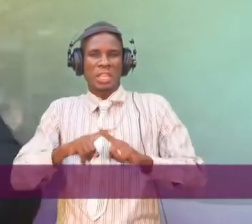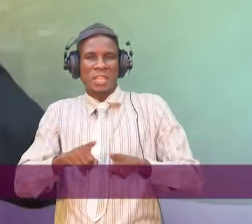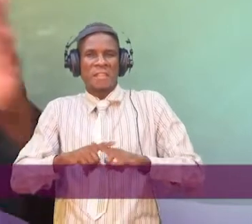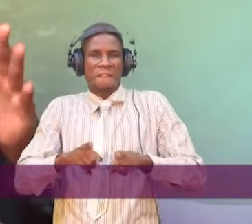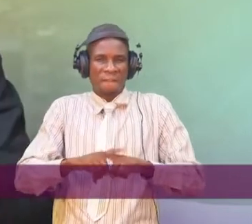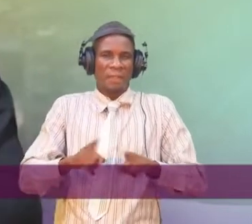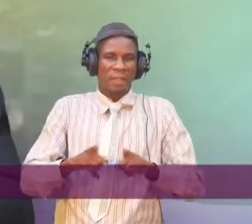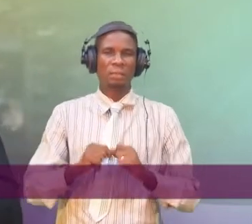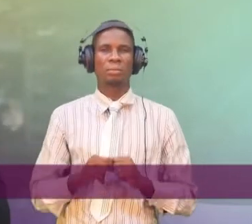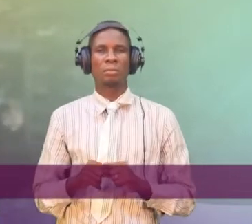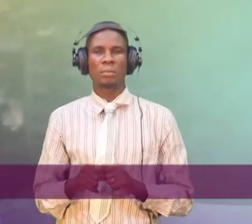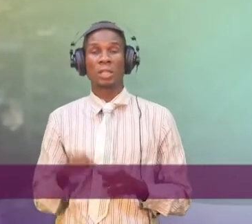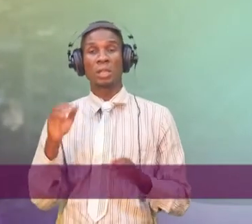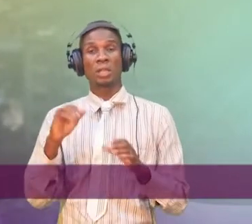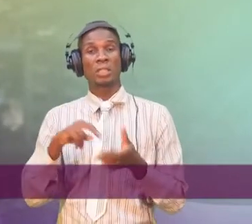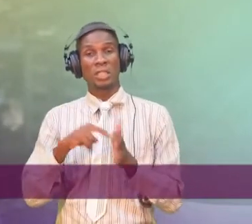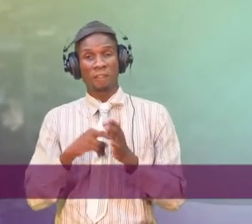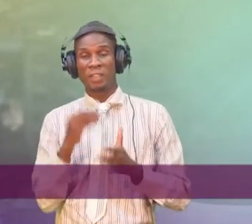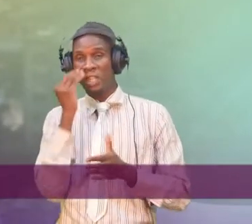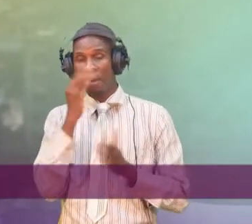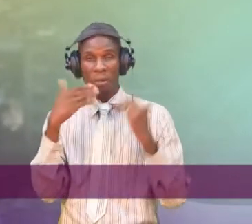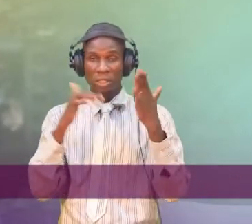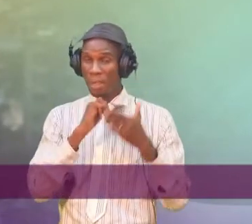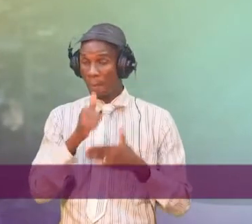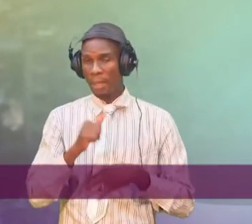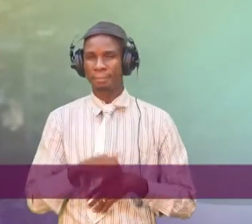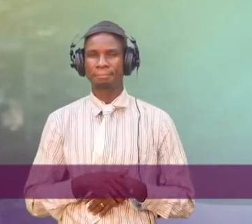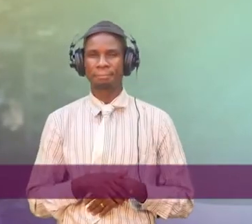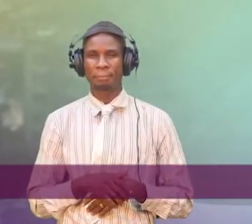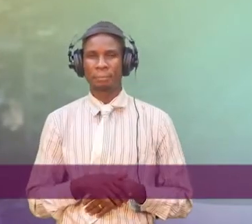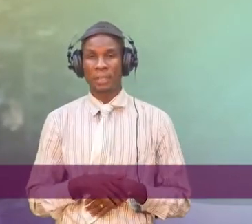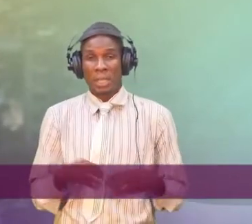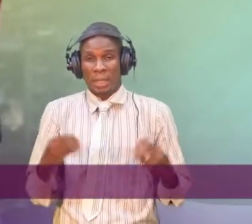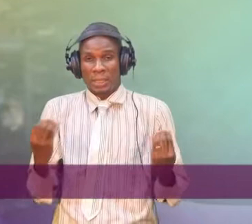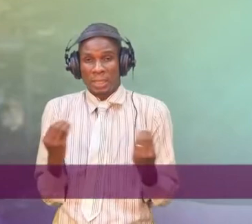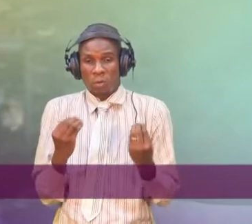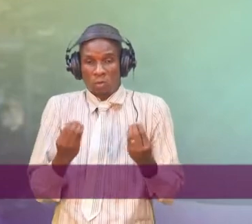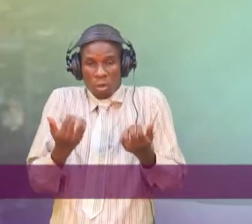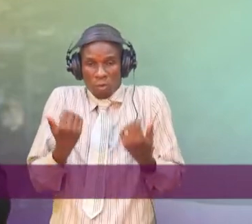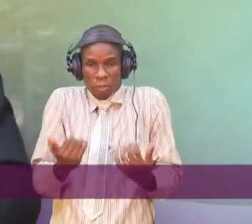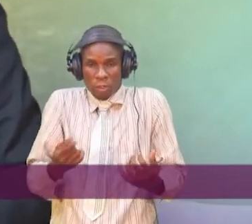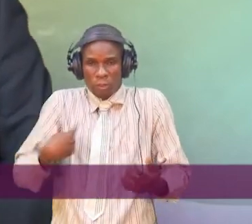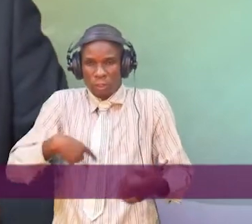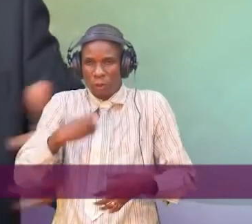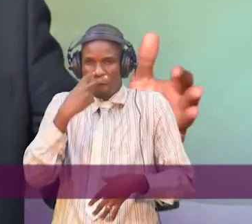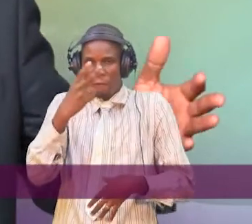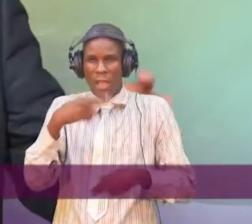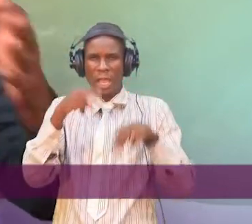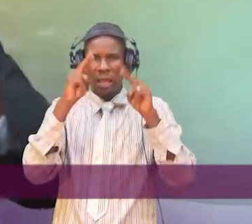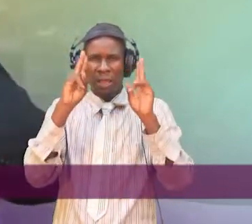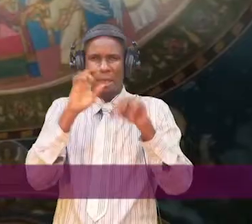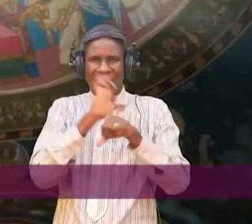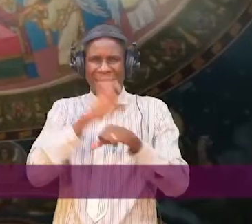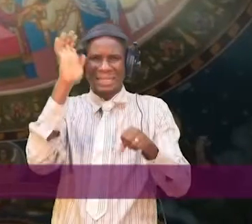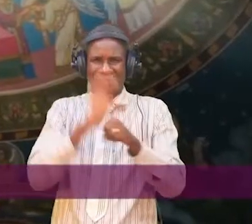kozwa penza ko vanda na kati ya liloba na nzambe soko mokete. Talatina nini lelo tu vois comment on a ensemble la